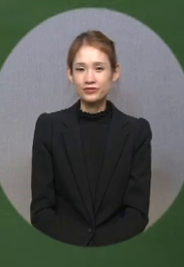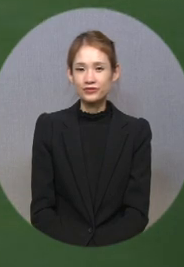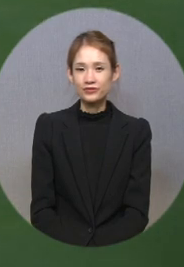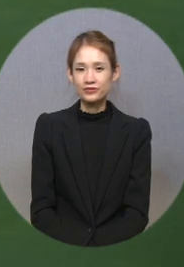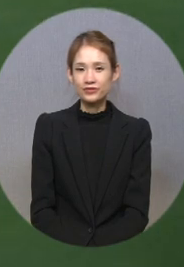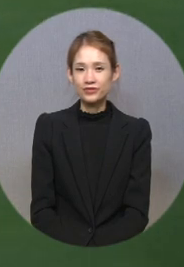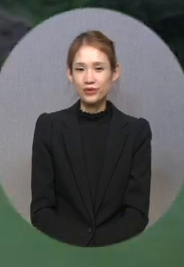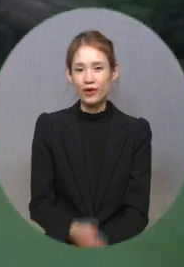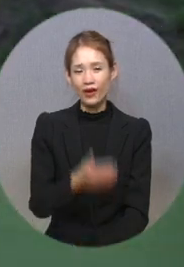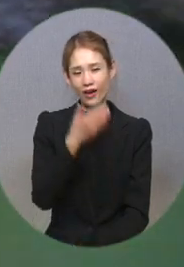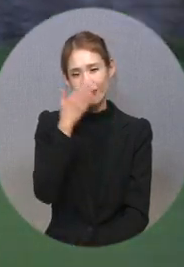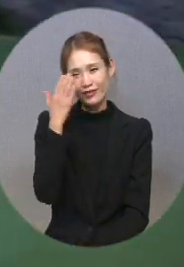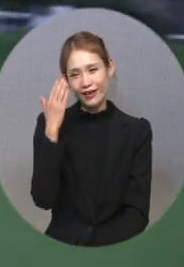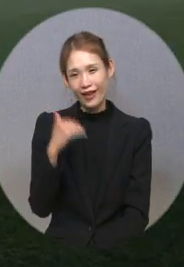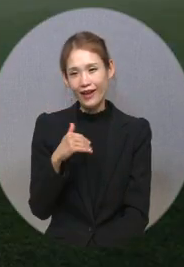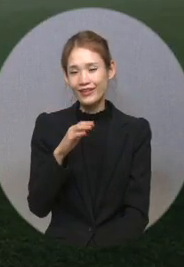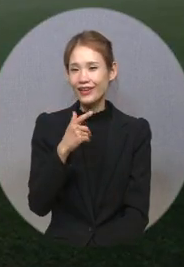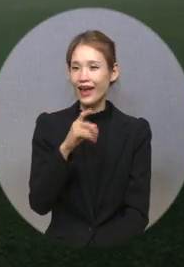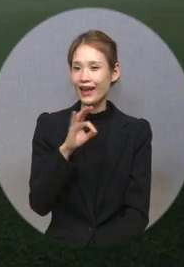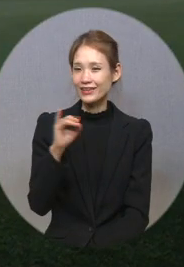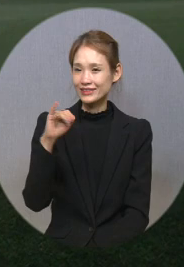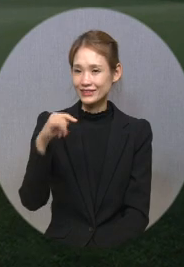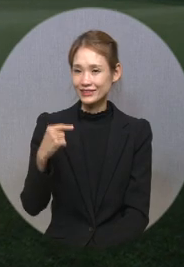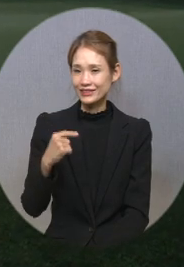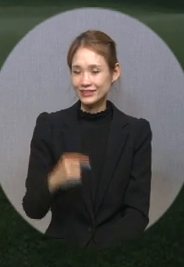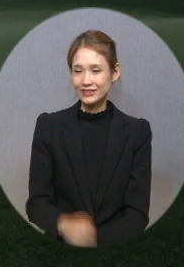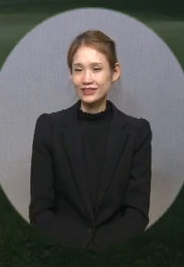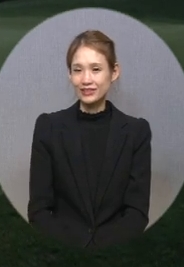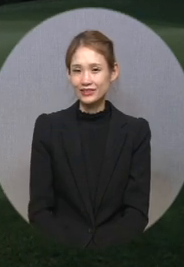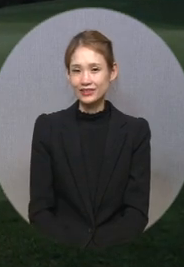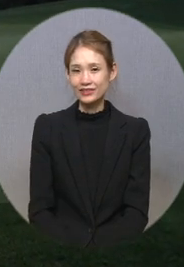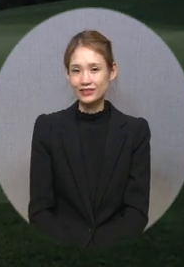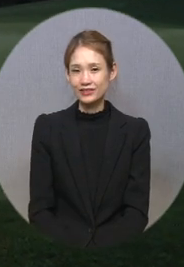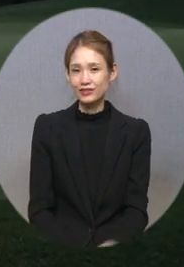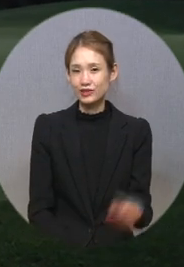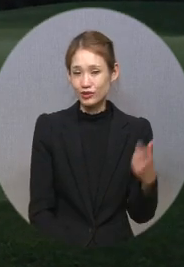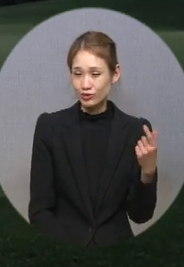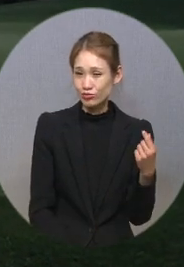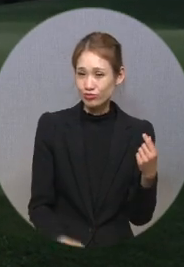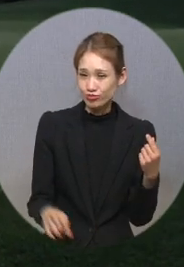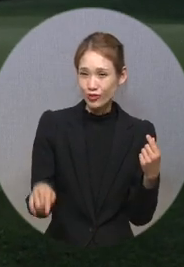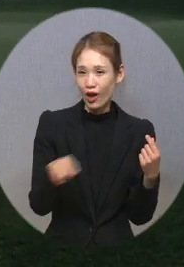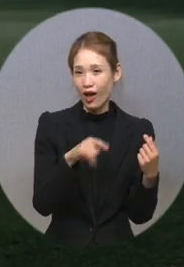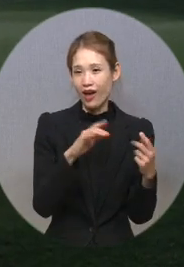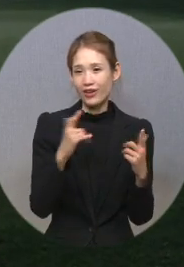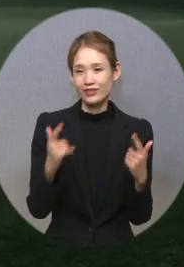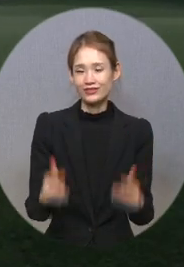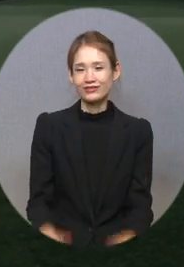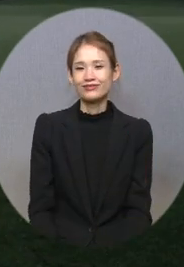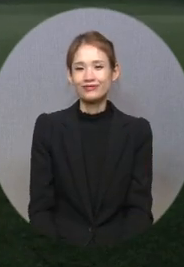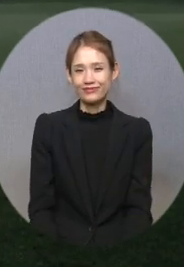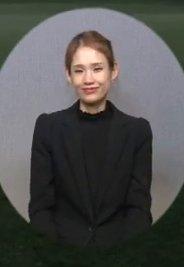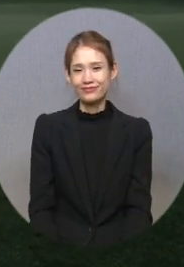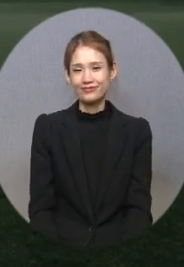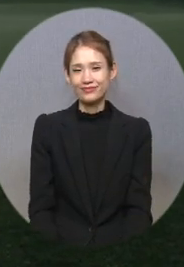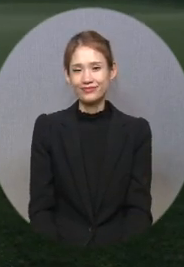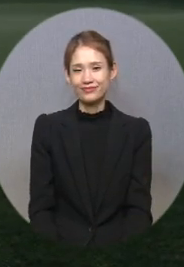어, 다행이다. 나이스! 아, 그렇게 앞이는 아니네. 아,